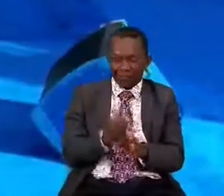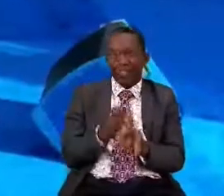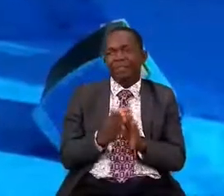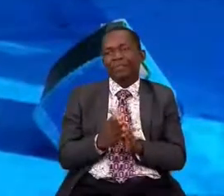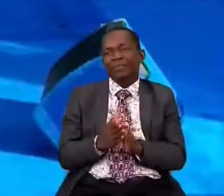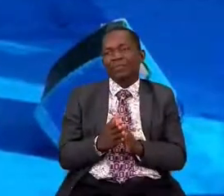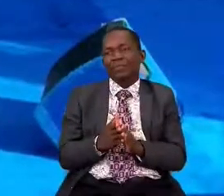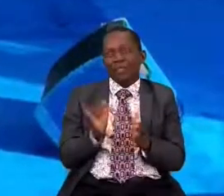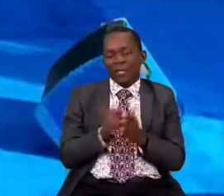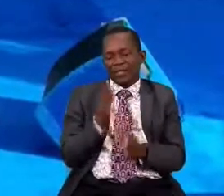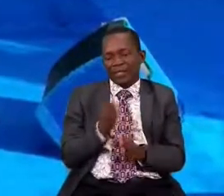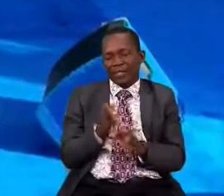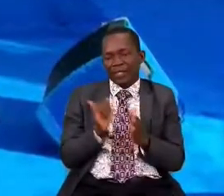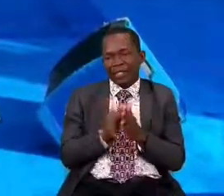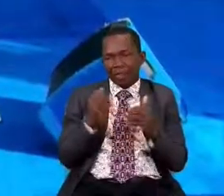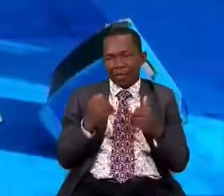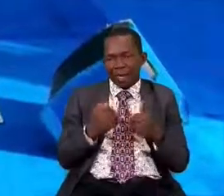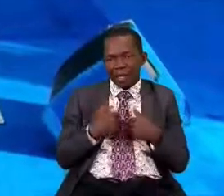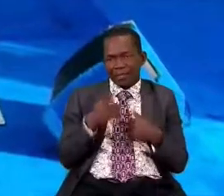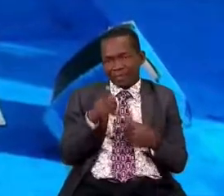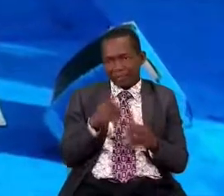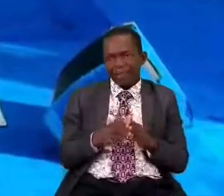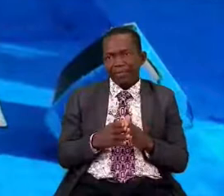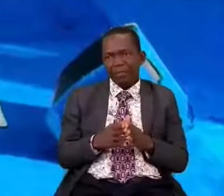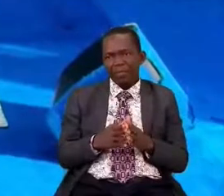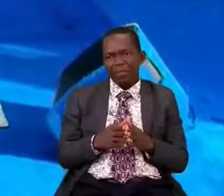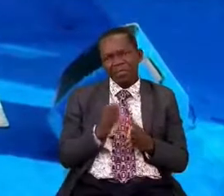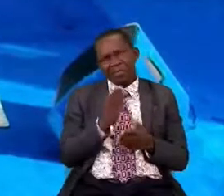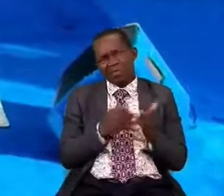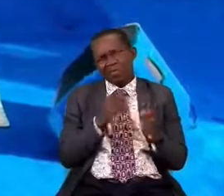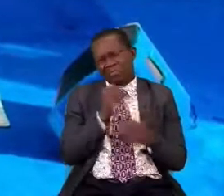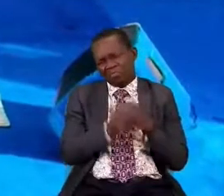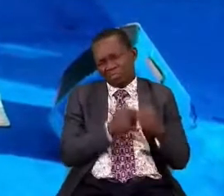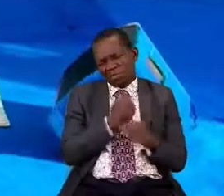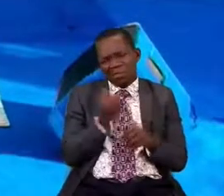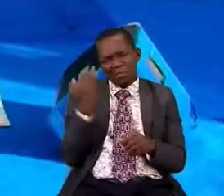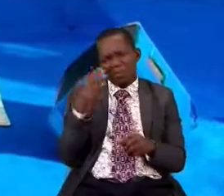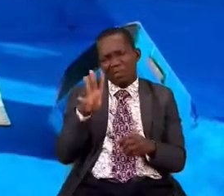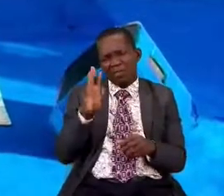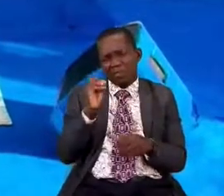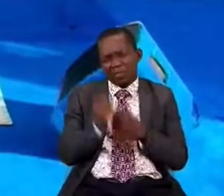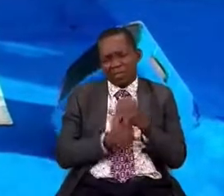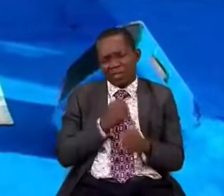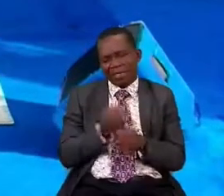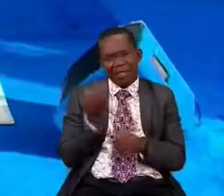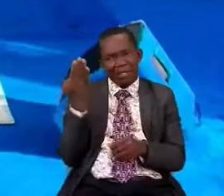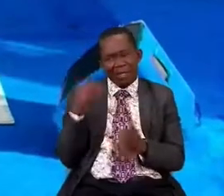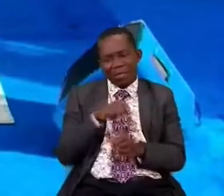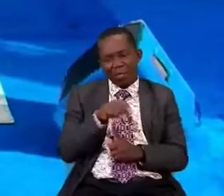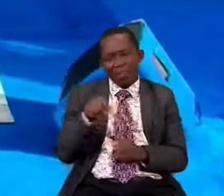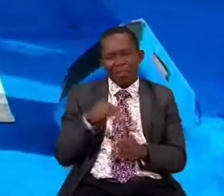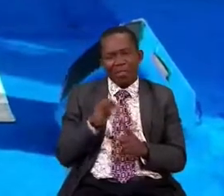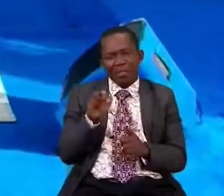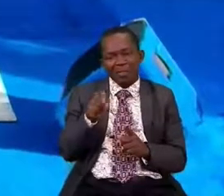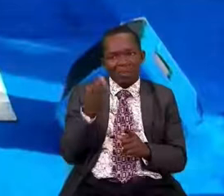ans, quand tu étais un jeune, tu n'étais même pas marié à l'époque, tu avais la foi, tu ne savais même